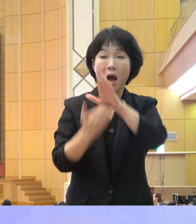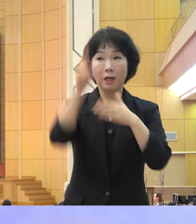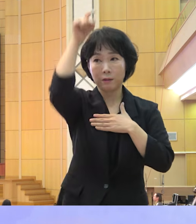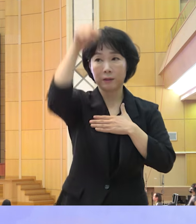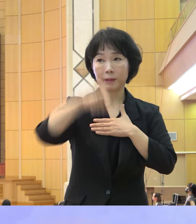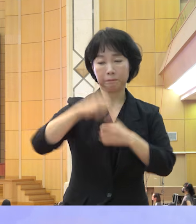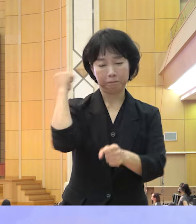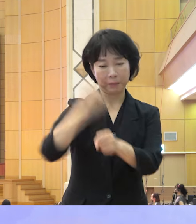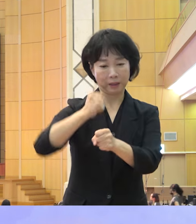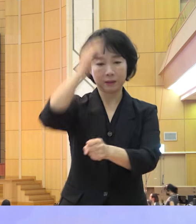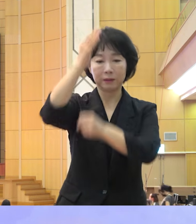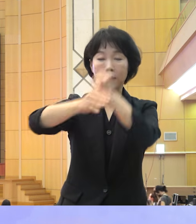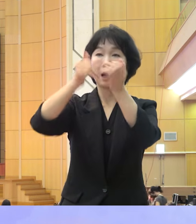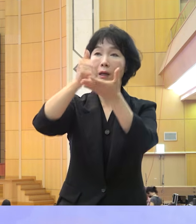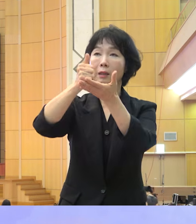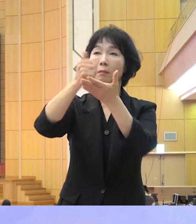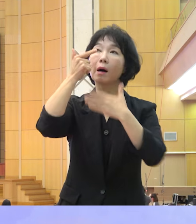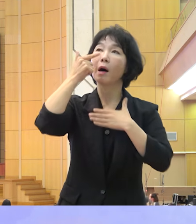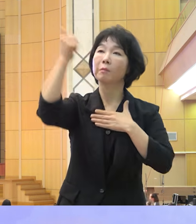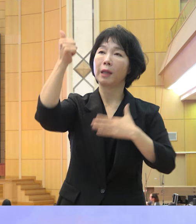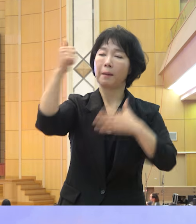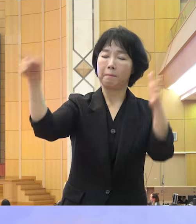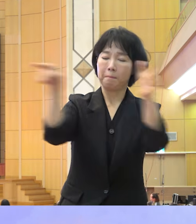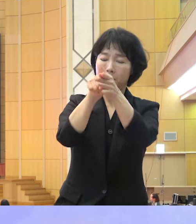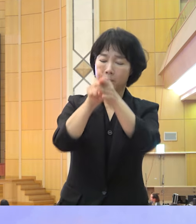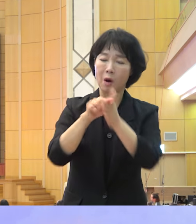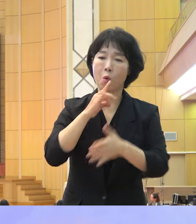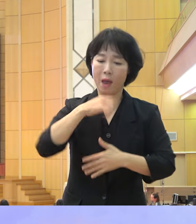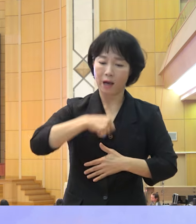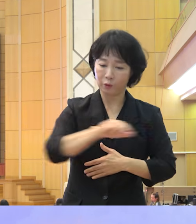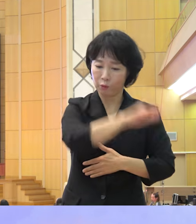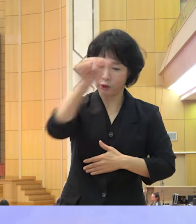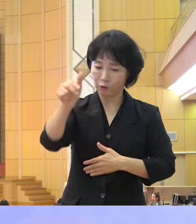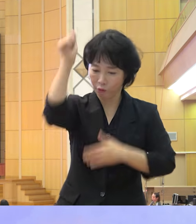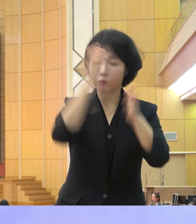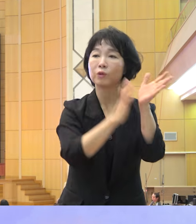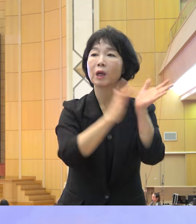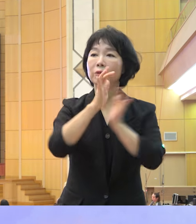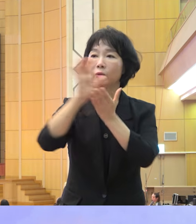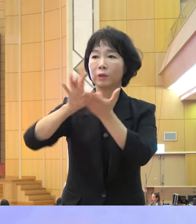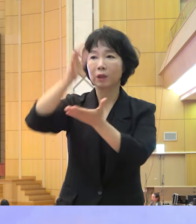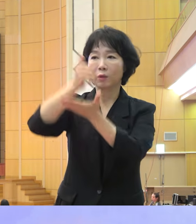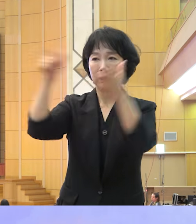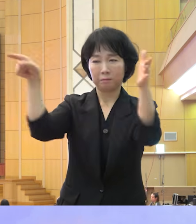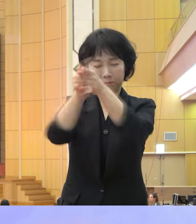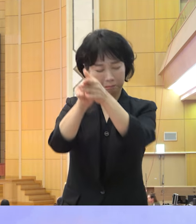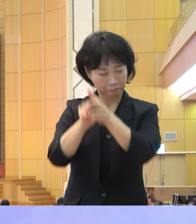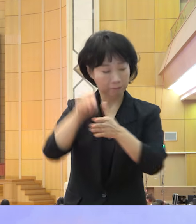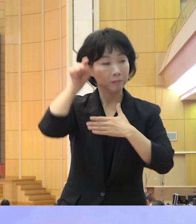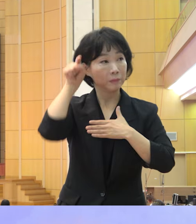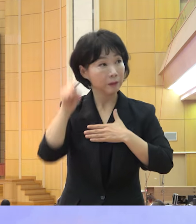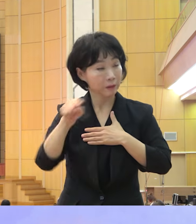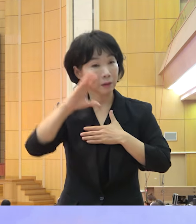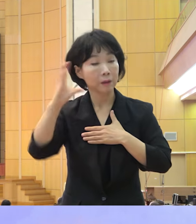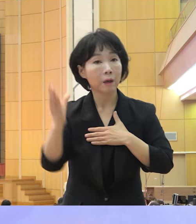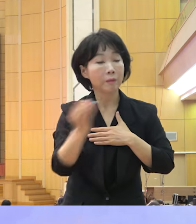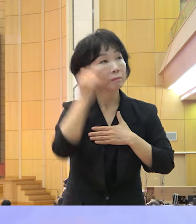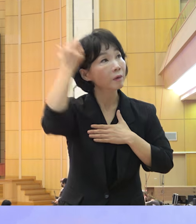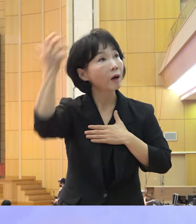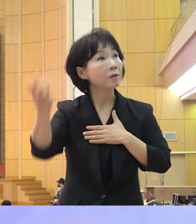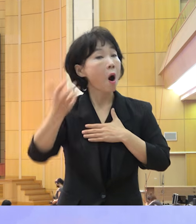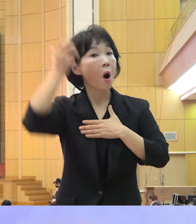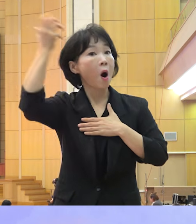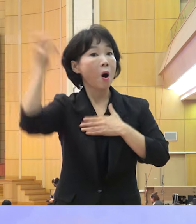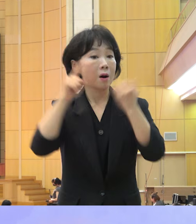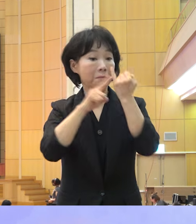만드신 하나님 아버지를 내가 믿사오며 그 외아들 우리 주 예수 그리스도를 믿사오니 이는